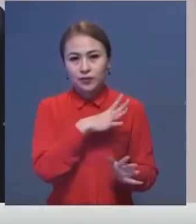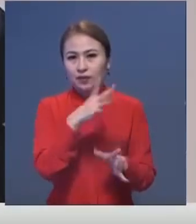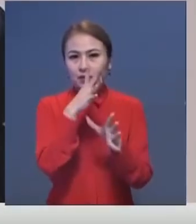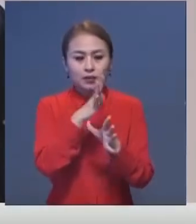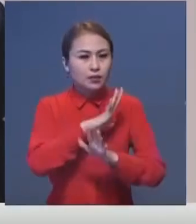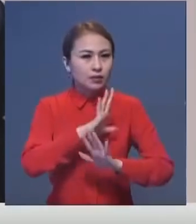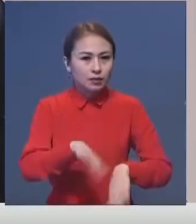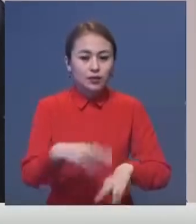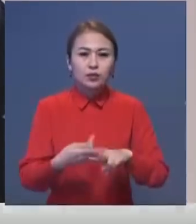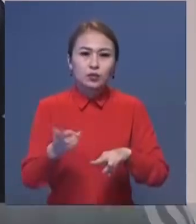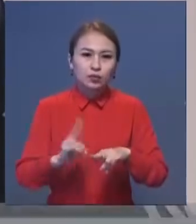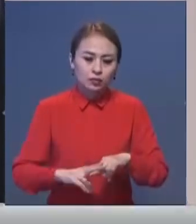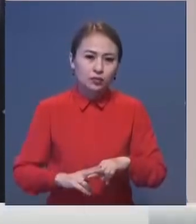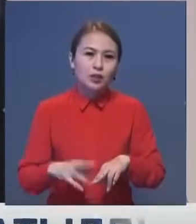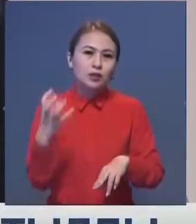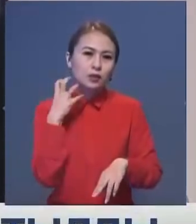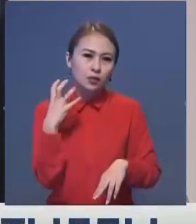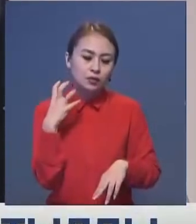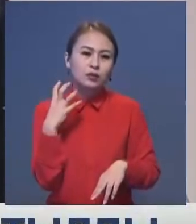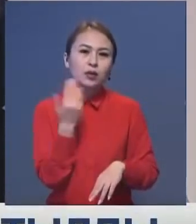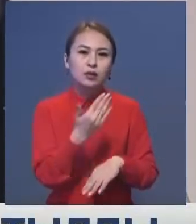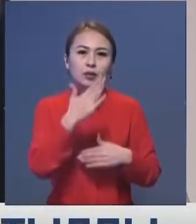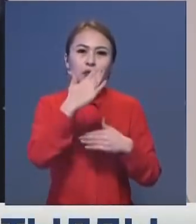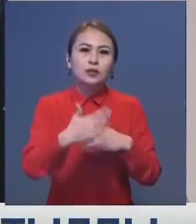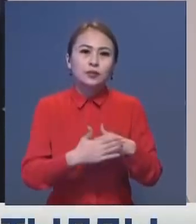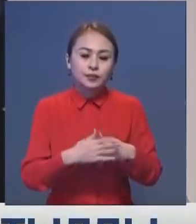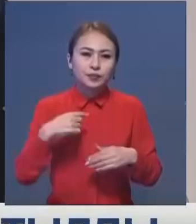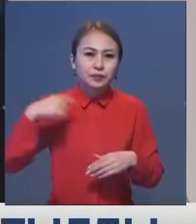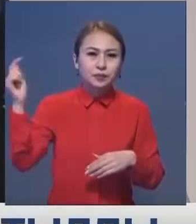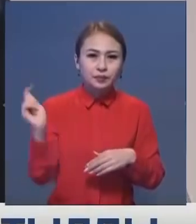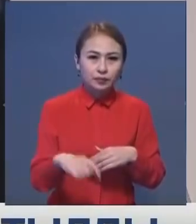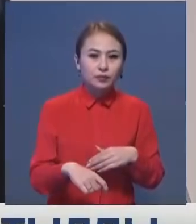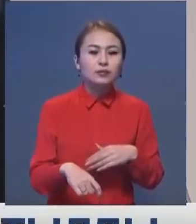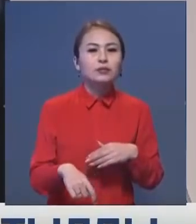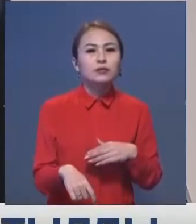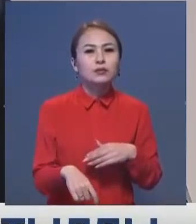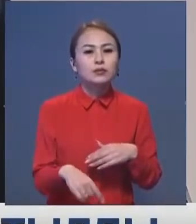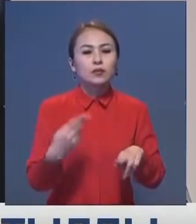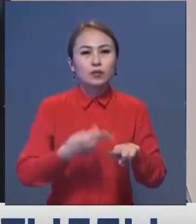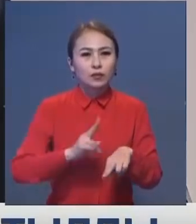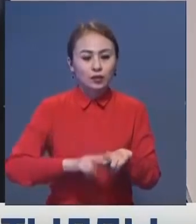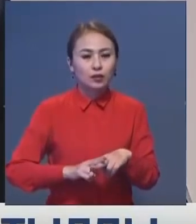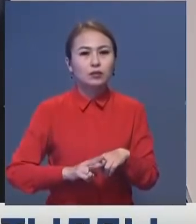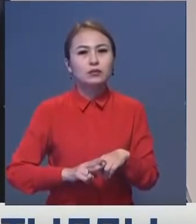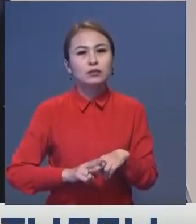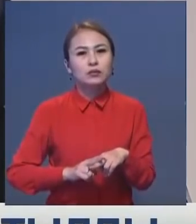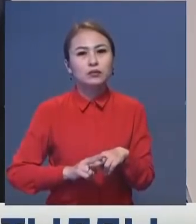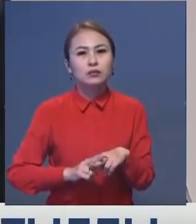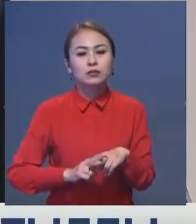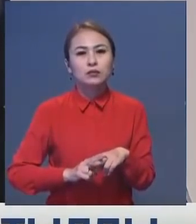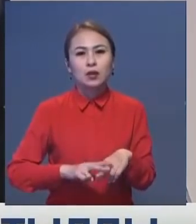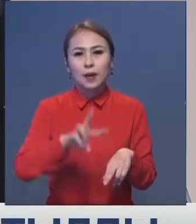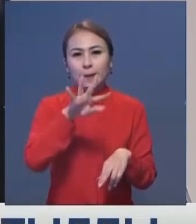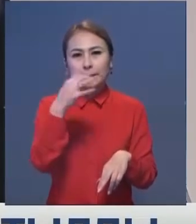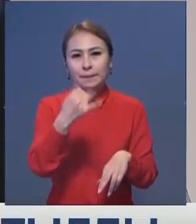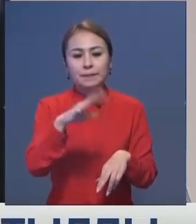кетті. Сборлардан осы жақында сбордан келдік кешені. Сондықтан да бізде май